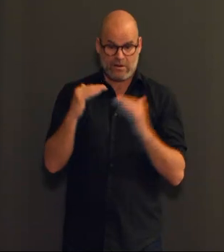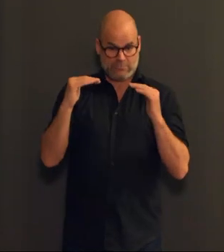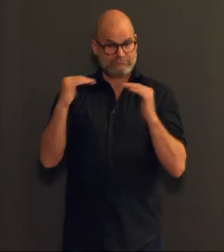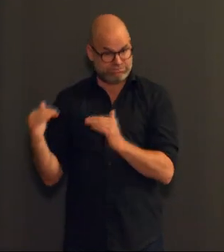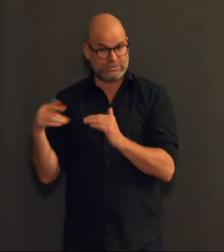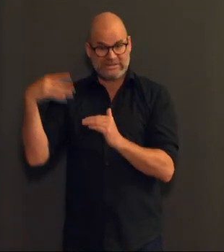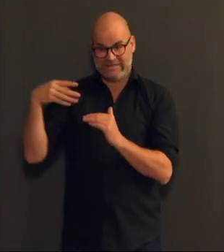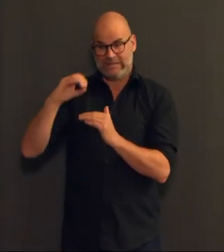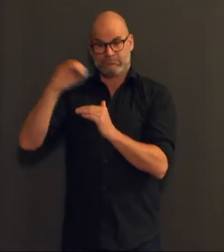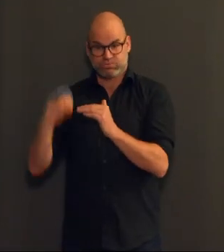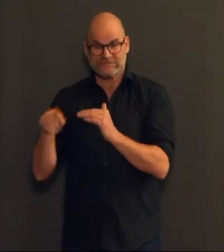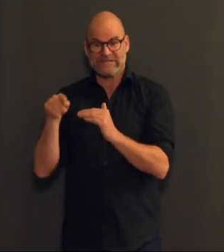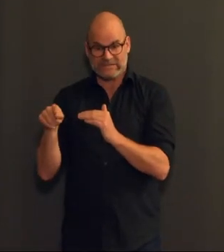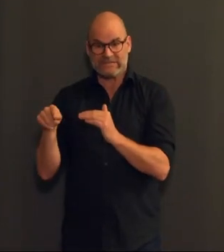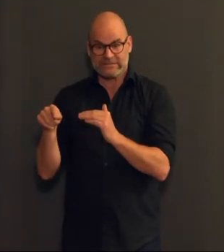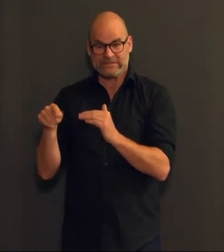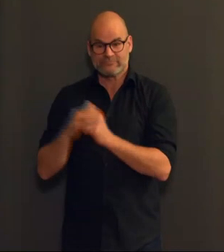aandacht.